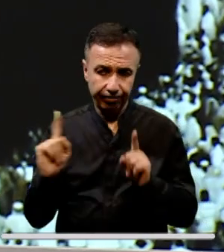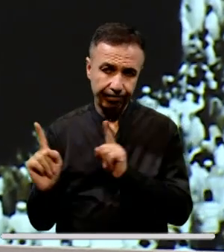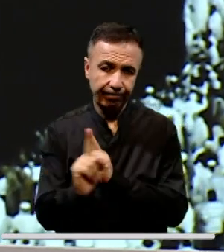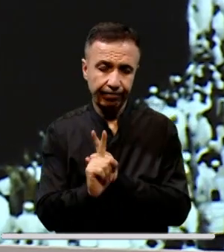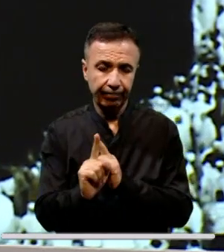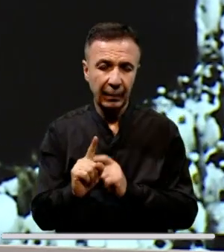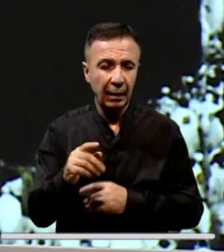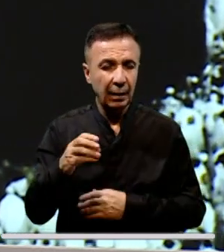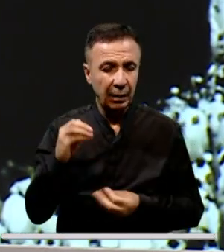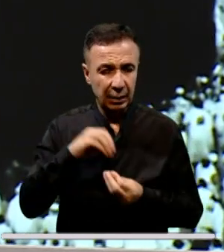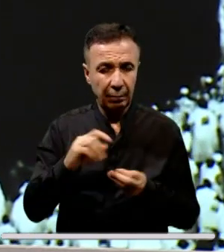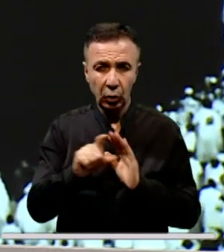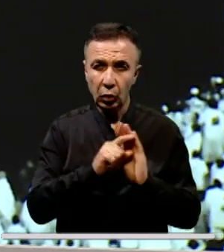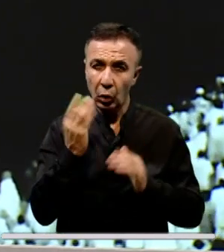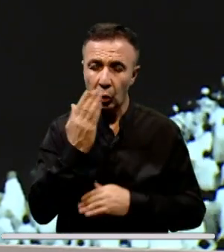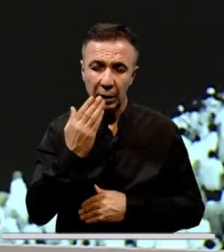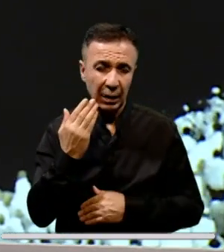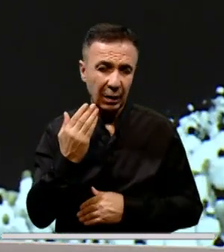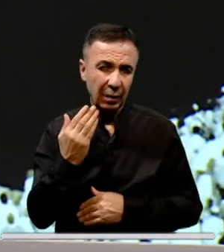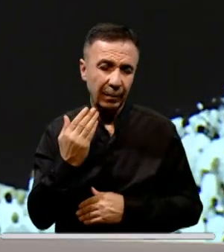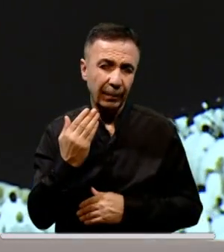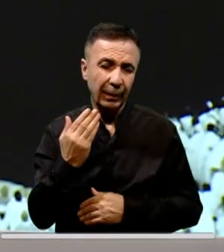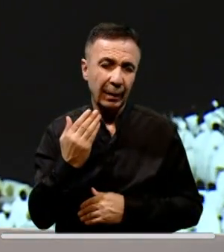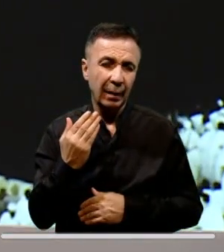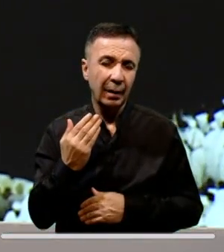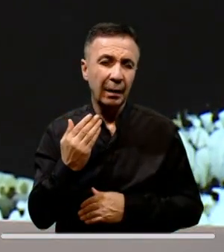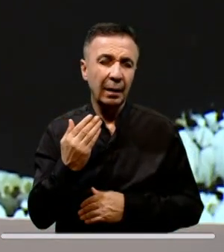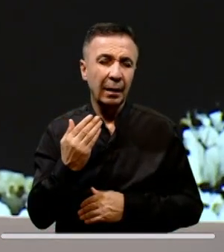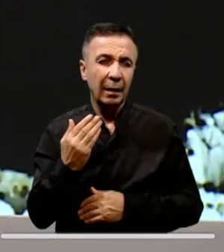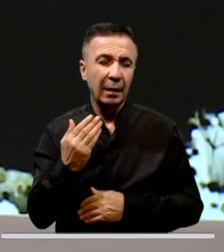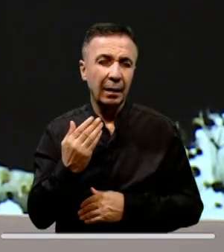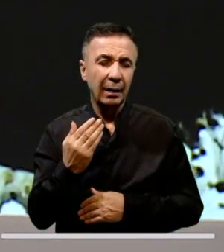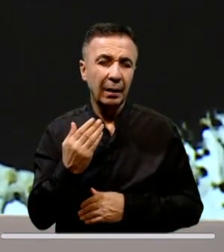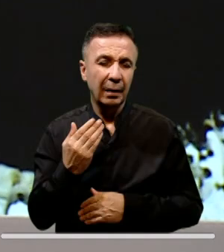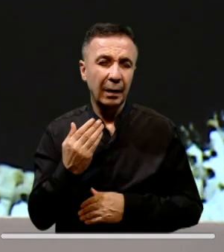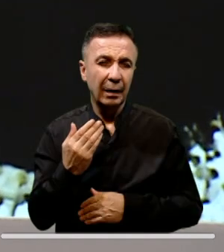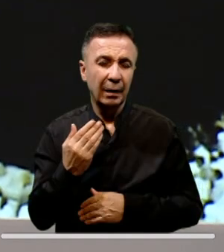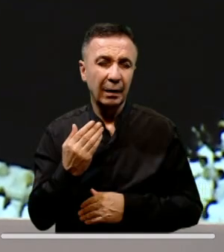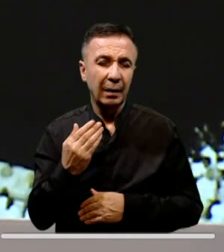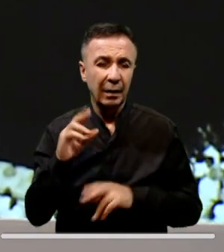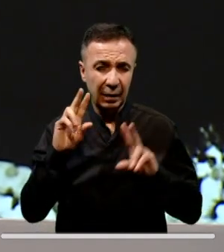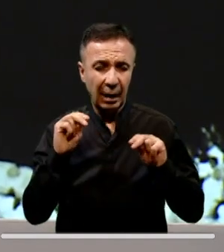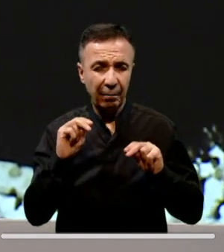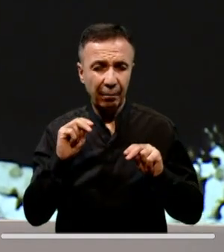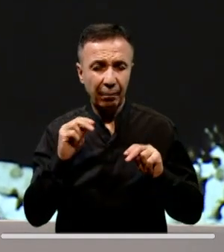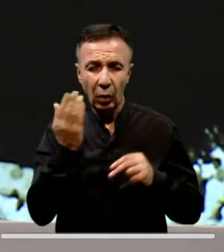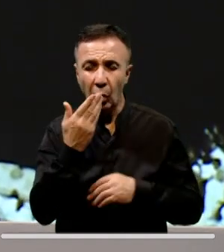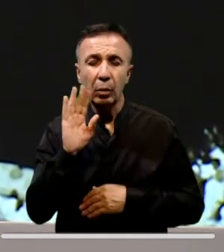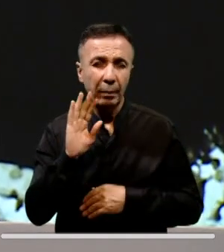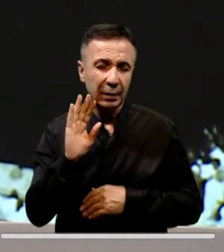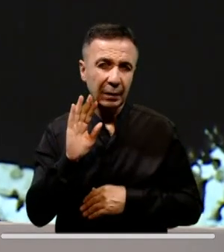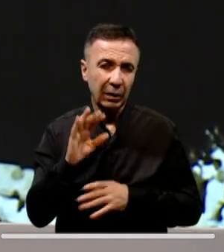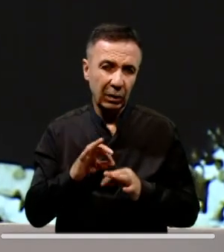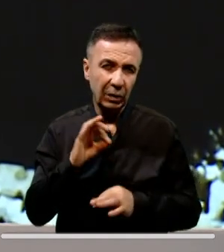okunacak kadar ya da zammi sure olarak yeterli olacak miktar okunmamış İsa kişi Eğer